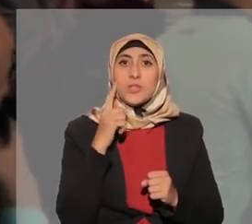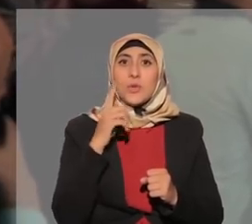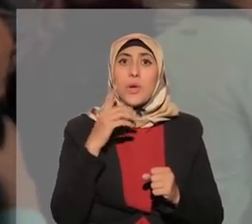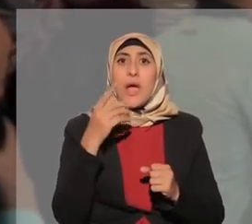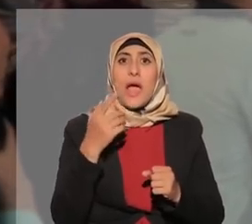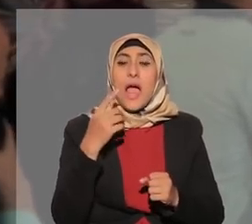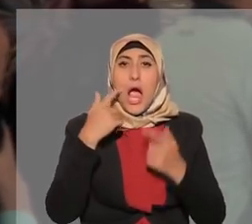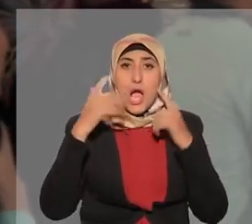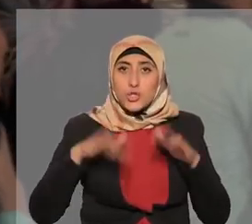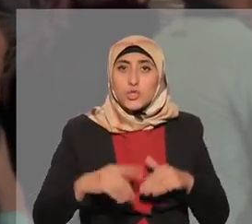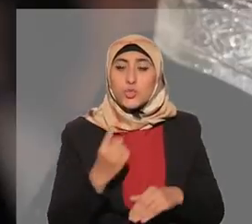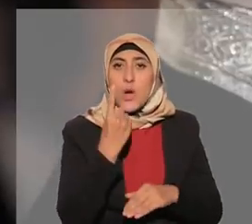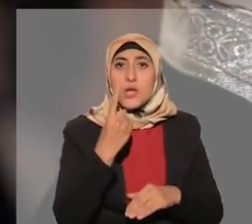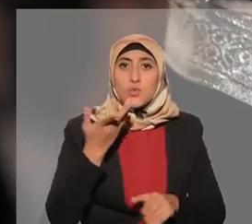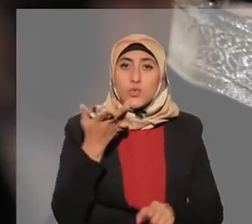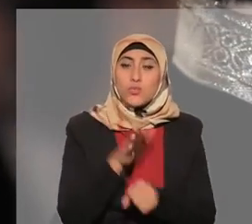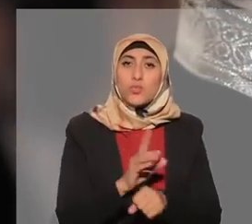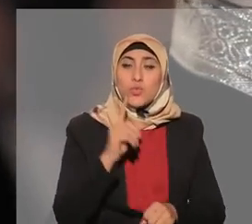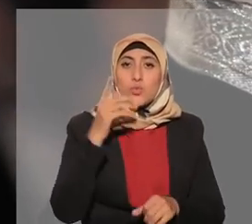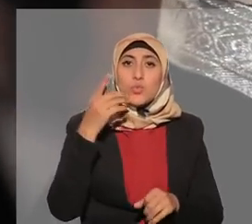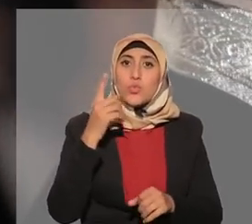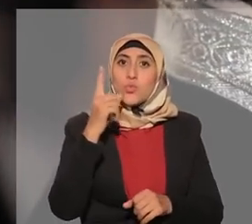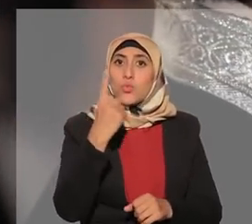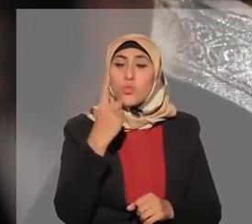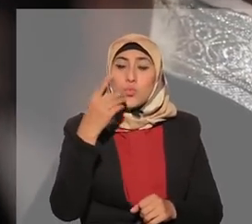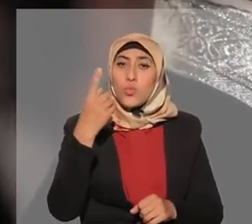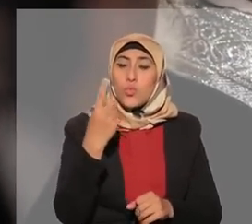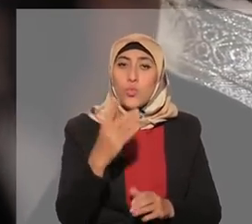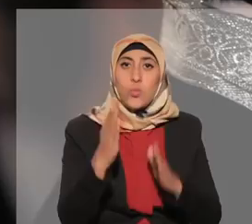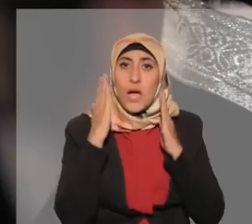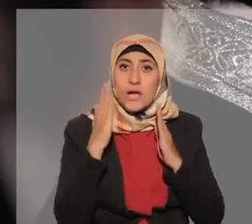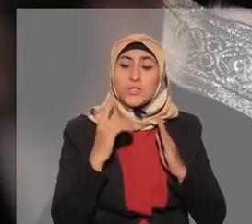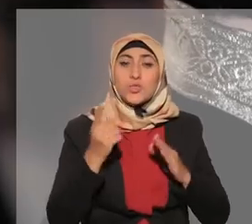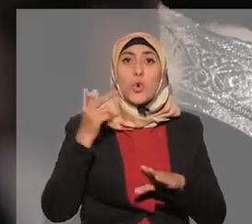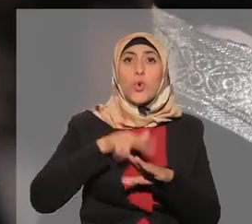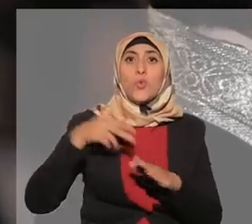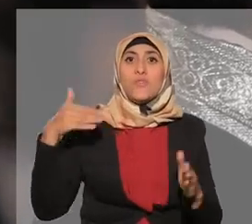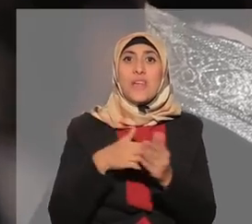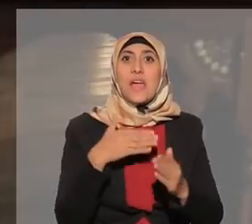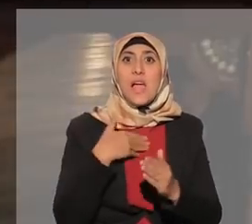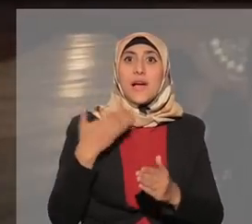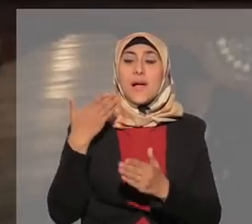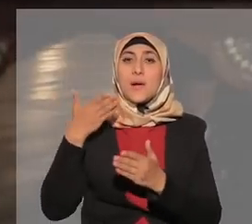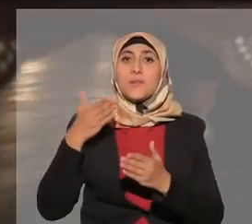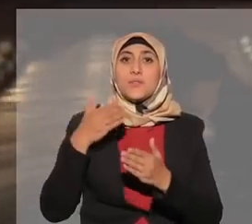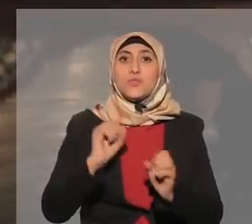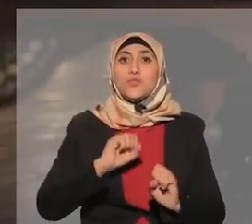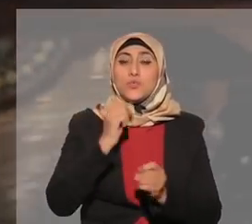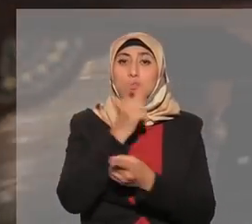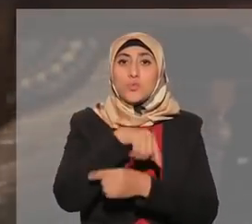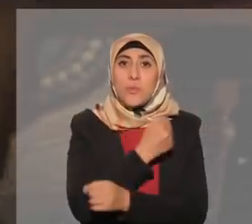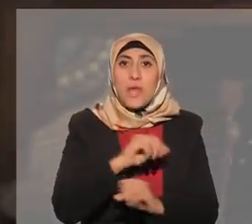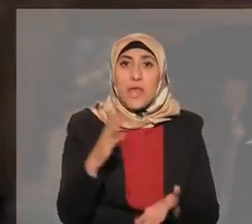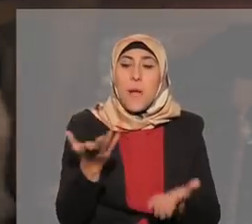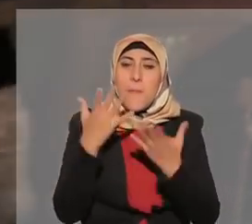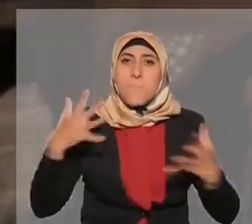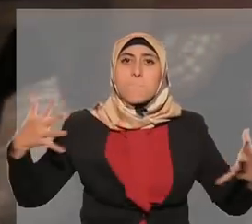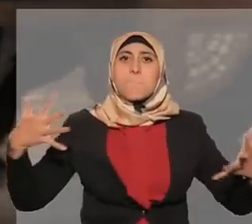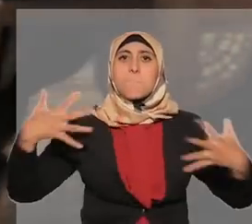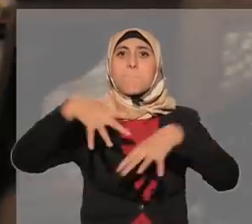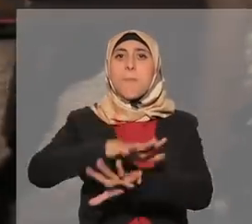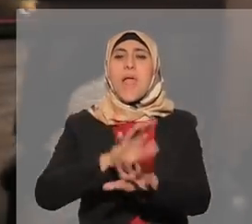القيامة أمة واحدة. قيل له إن سيدنا أبا ذر قال: الفقر أحب إلي من